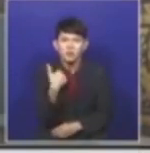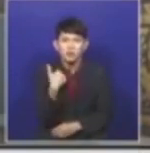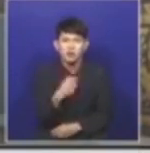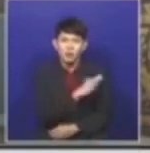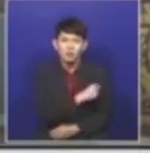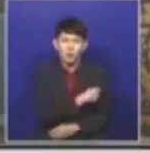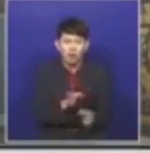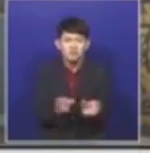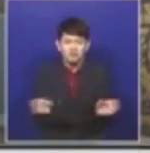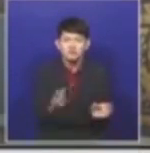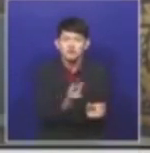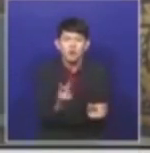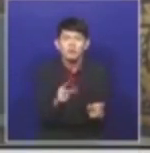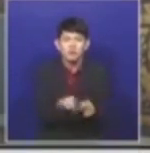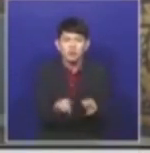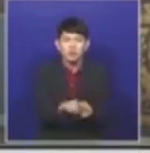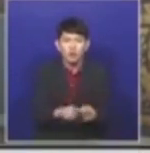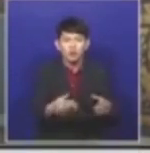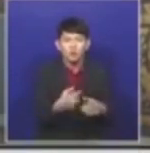เมื่อกี้พูดไม่ใช่สุทินพูดนะกลุ่มหมอด้วยกันน่ะพูดหมอเขาก็มีอยู่2